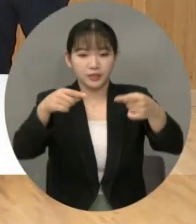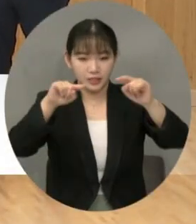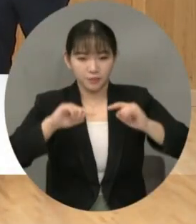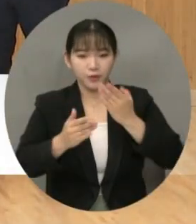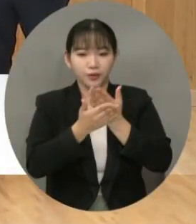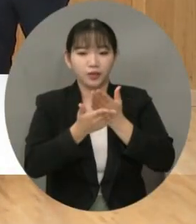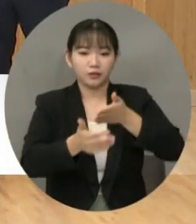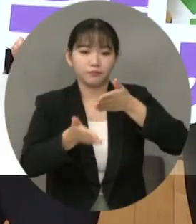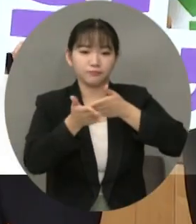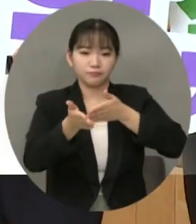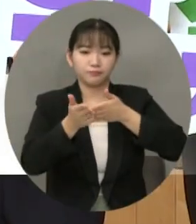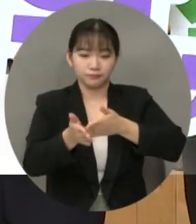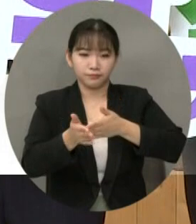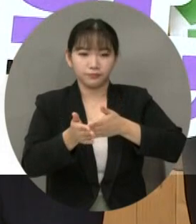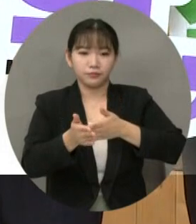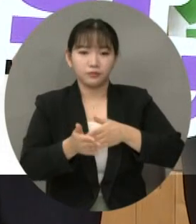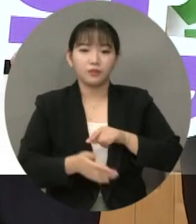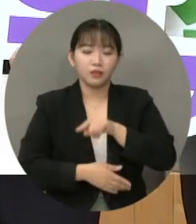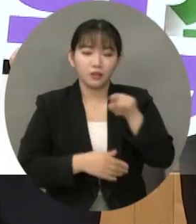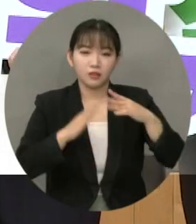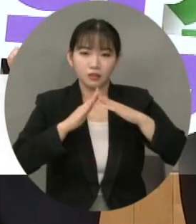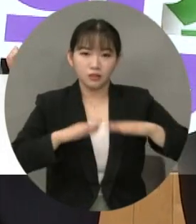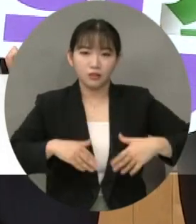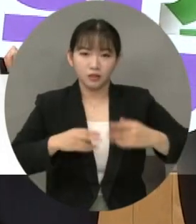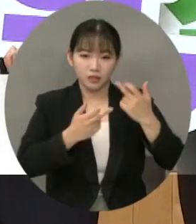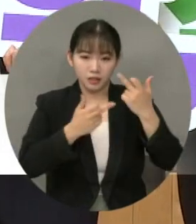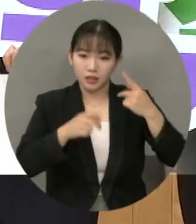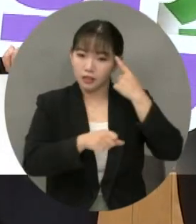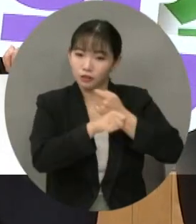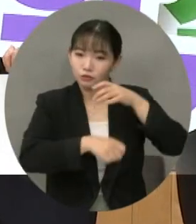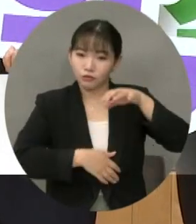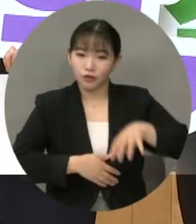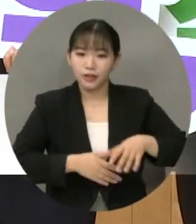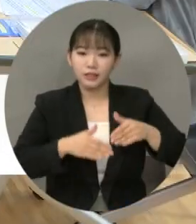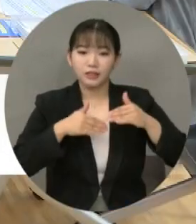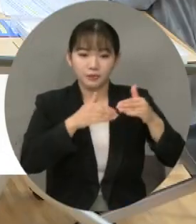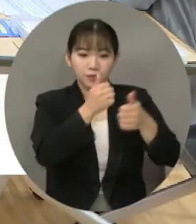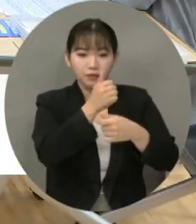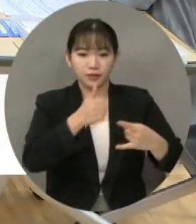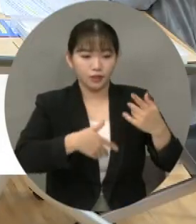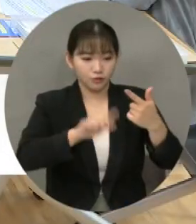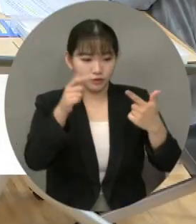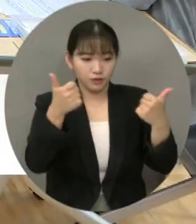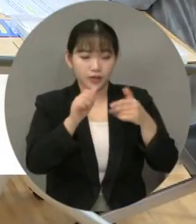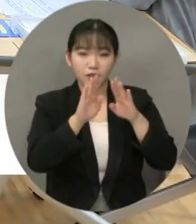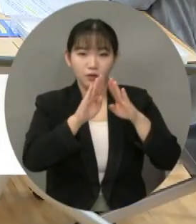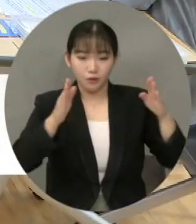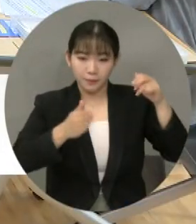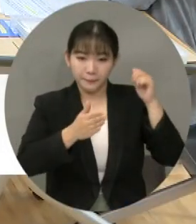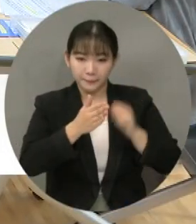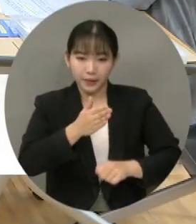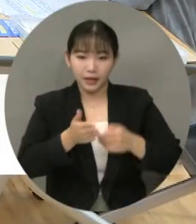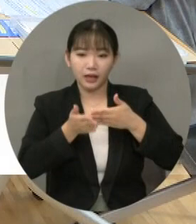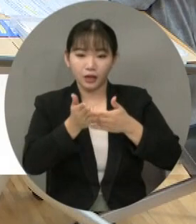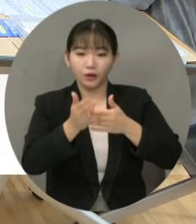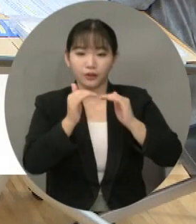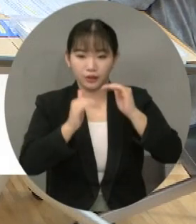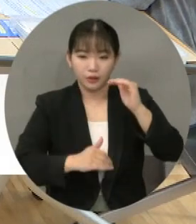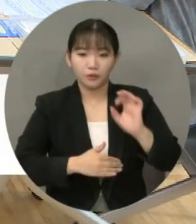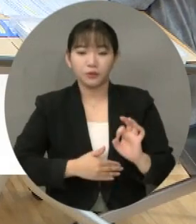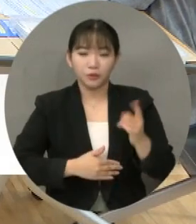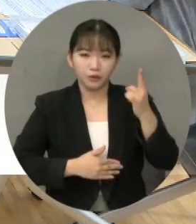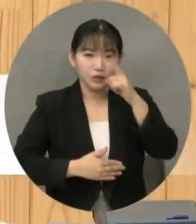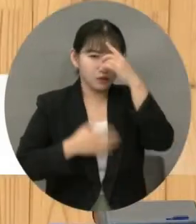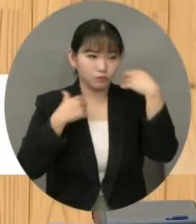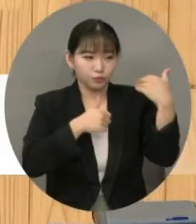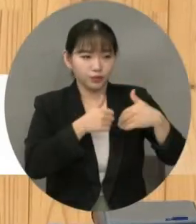것을 촉구했습니다 이들은 전남 살림 연구원에서 집행위원의 6차 회의를 열고 의결한 건의문을 통해 정부의